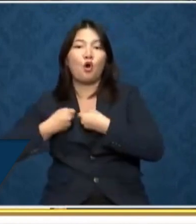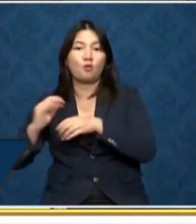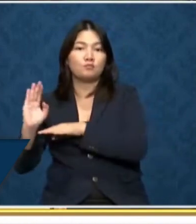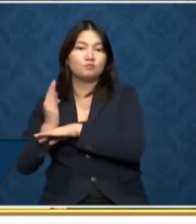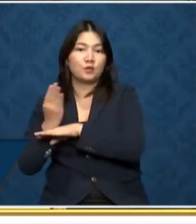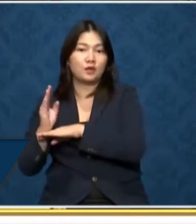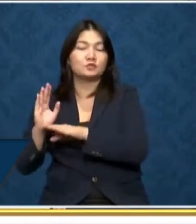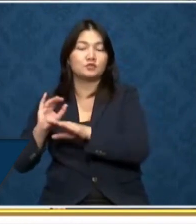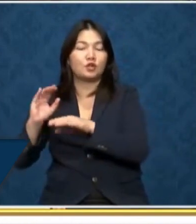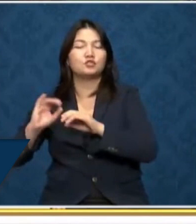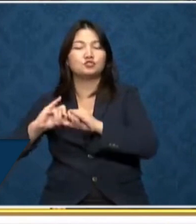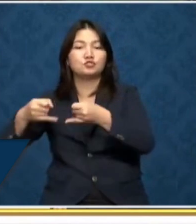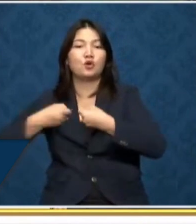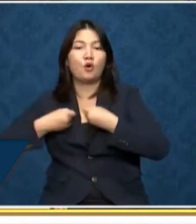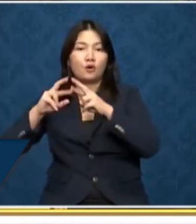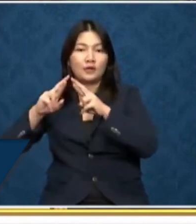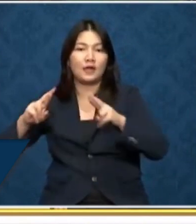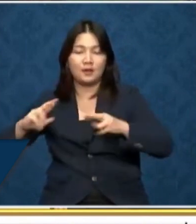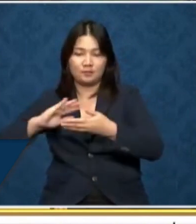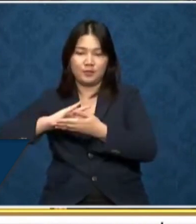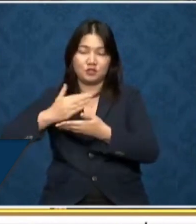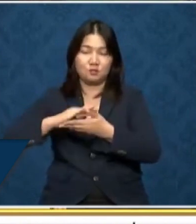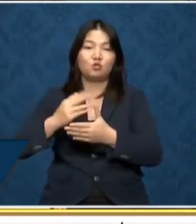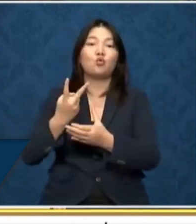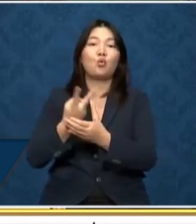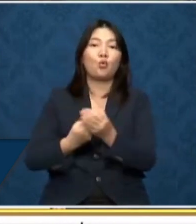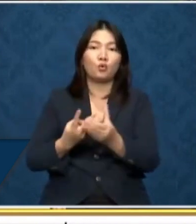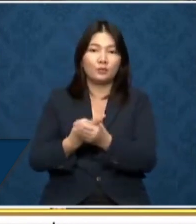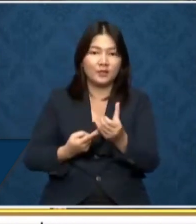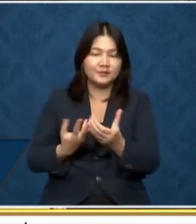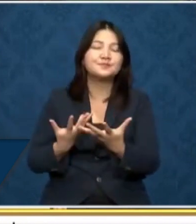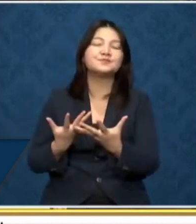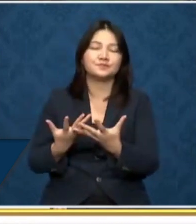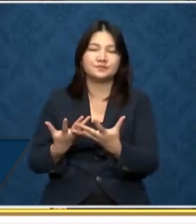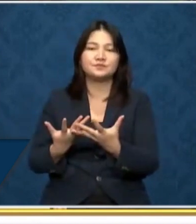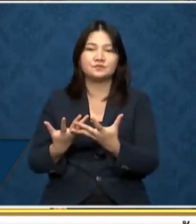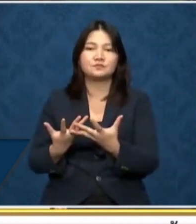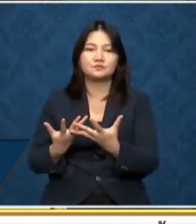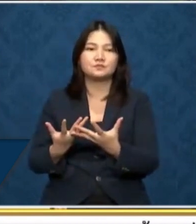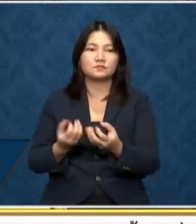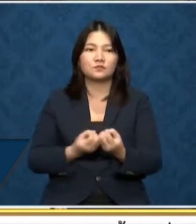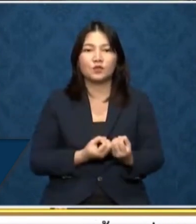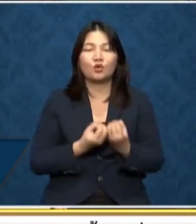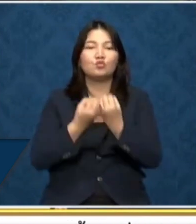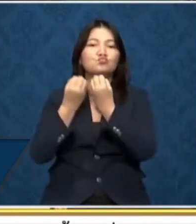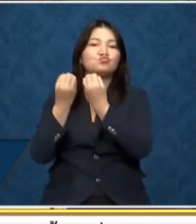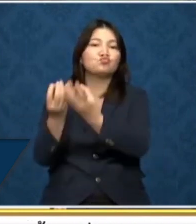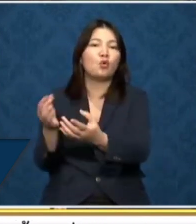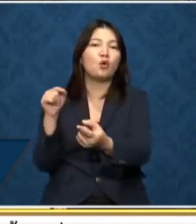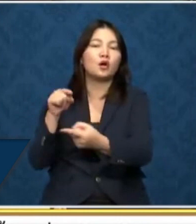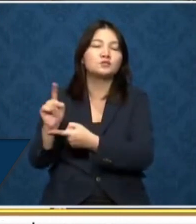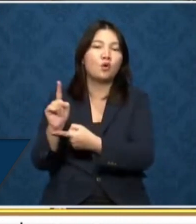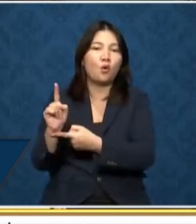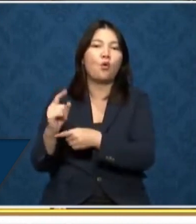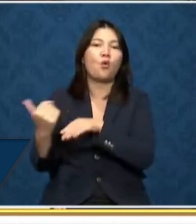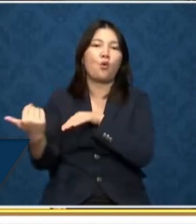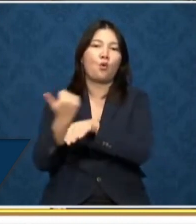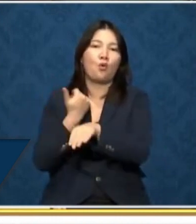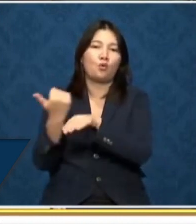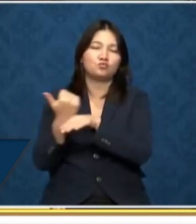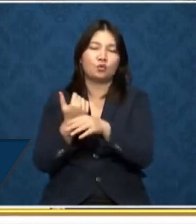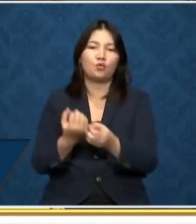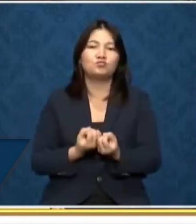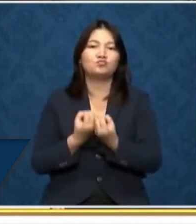รถคือสมุดคู่มือเล่มทะเบียนและหมายเลขตัวถังส่งเข้าไปให้ฝ่ายตรวจสภาพรถของข